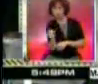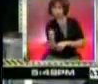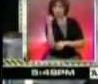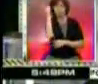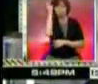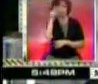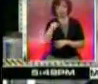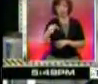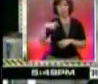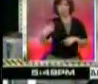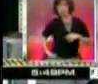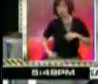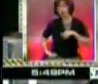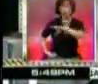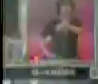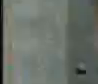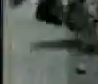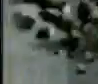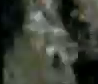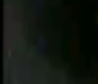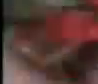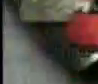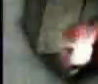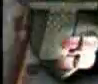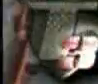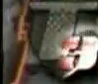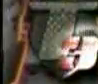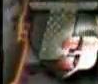gulay, kinukulim ba't kilalanin?